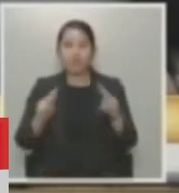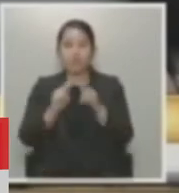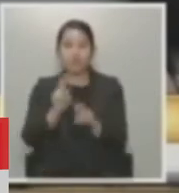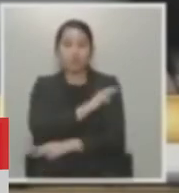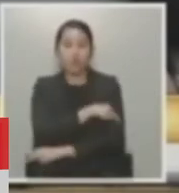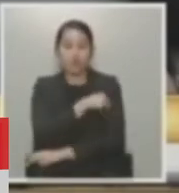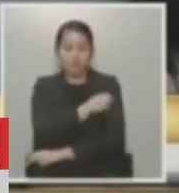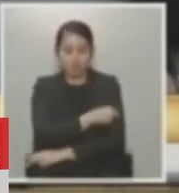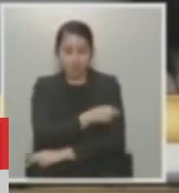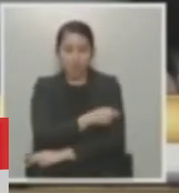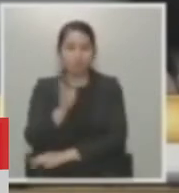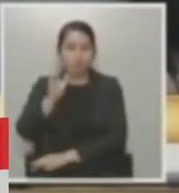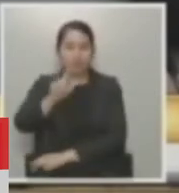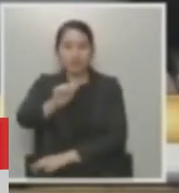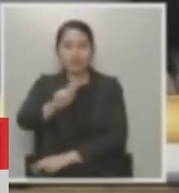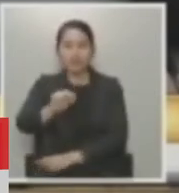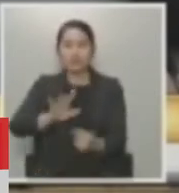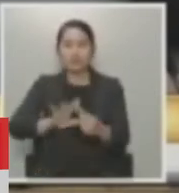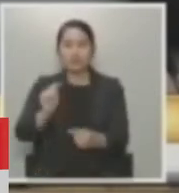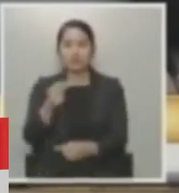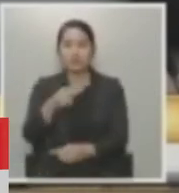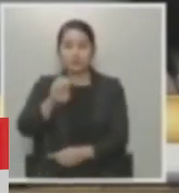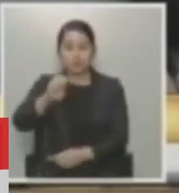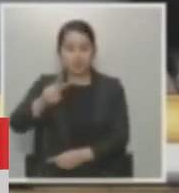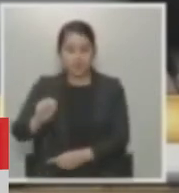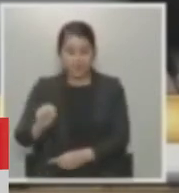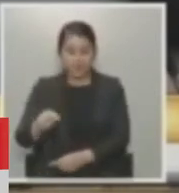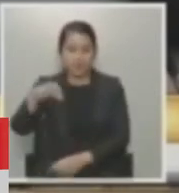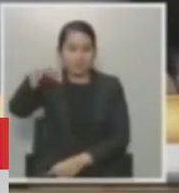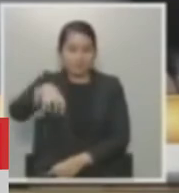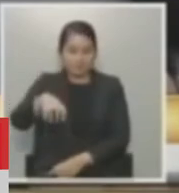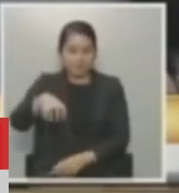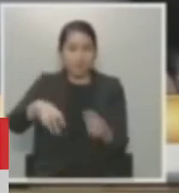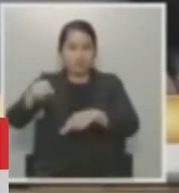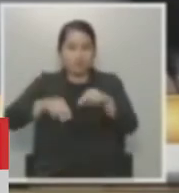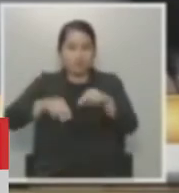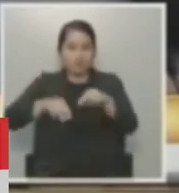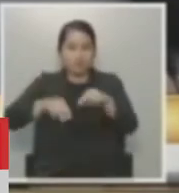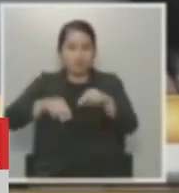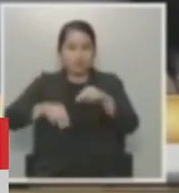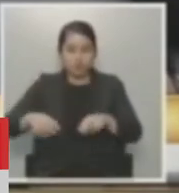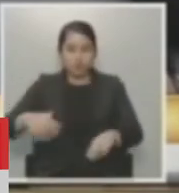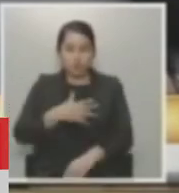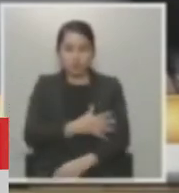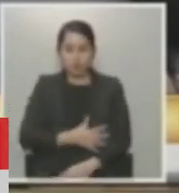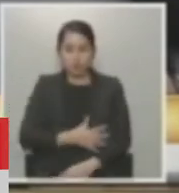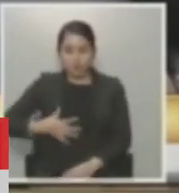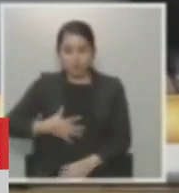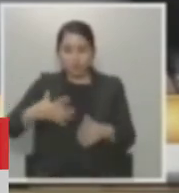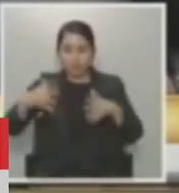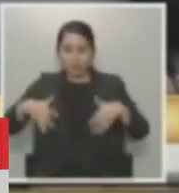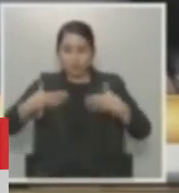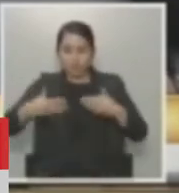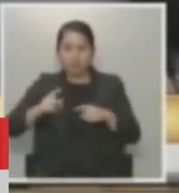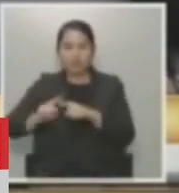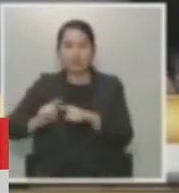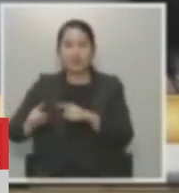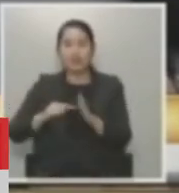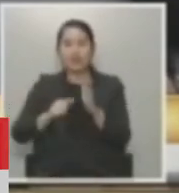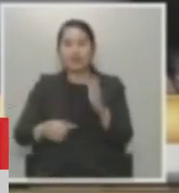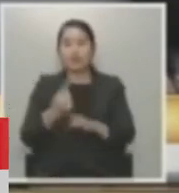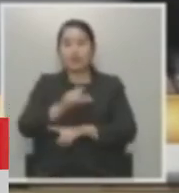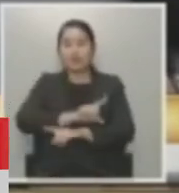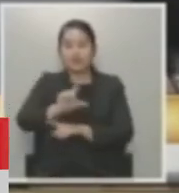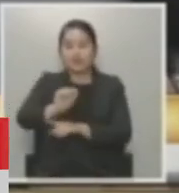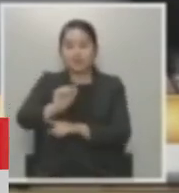ได้มีการตั้งเครื่องคัดกรองตั้งเครื่องตรวจอุณหภูมิร่างกายในวันที่22มกรา